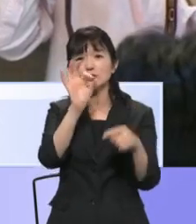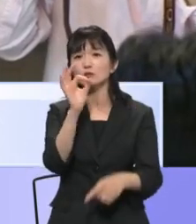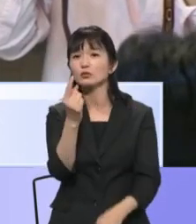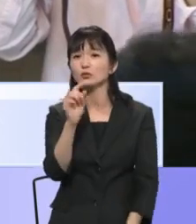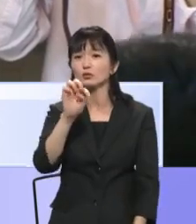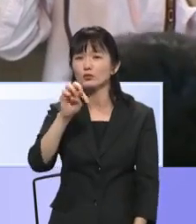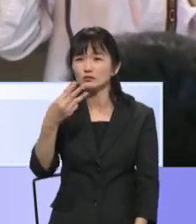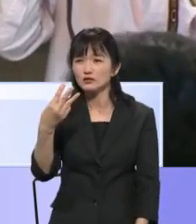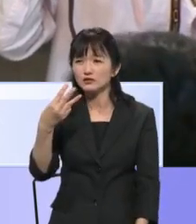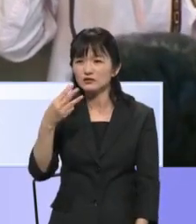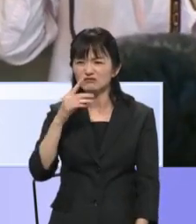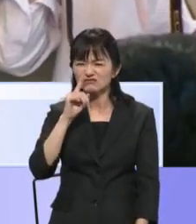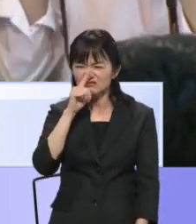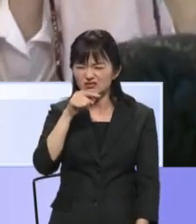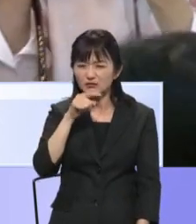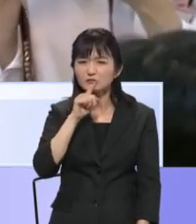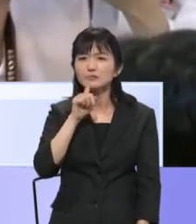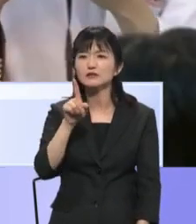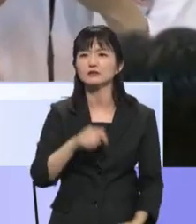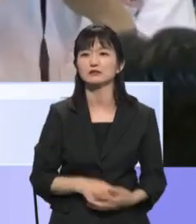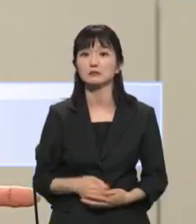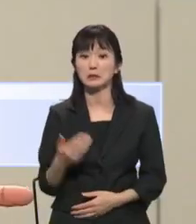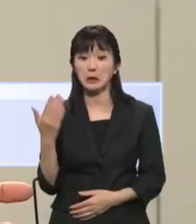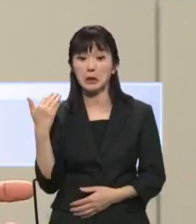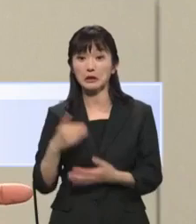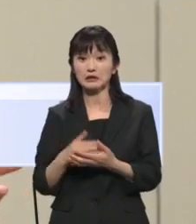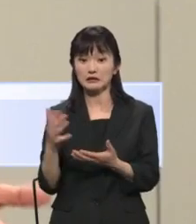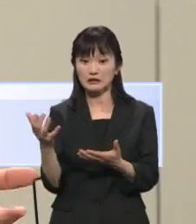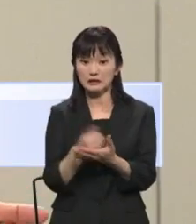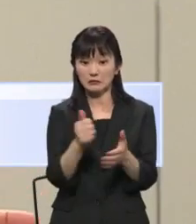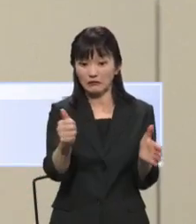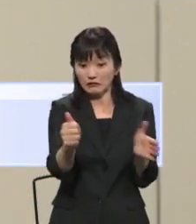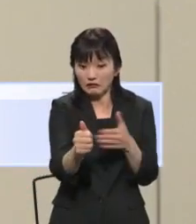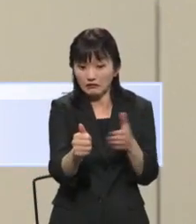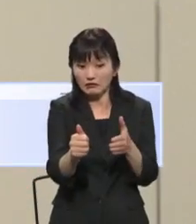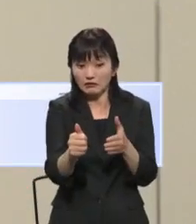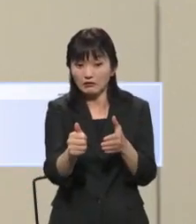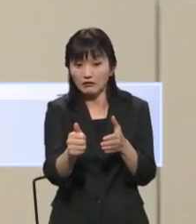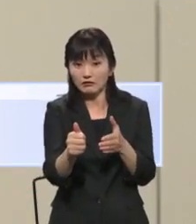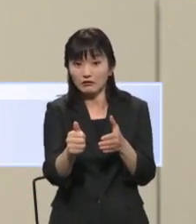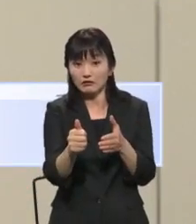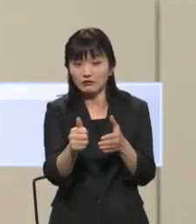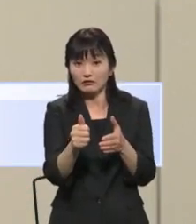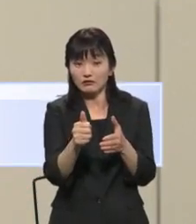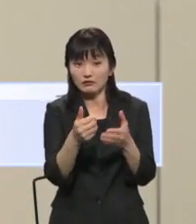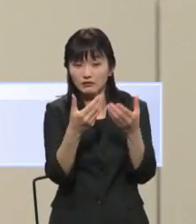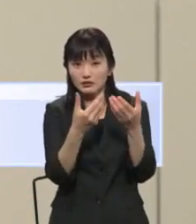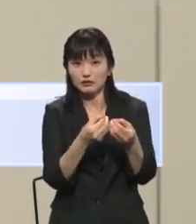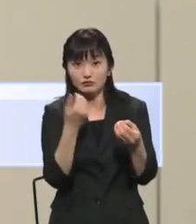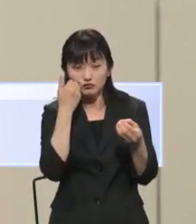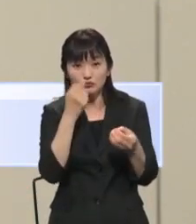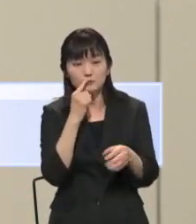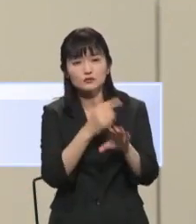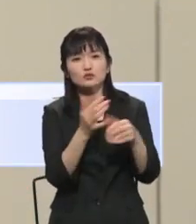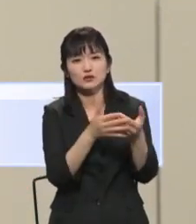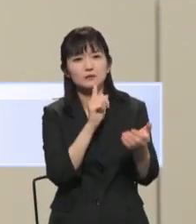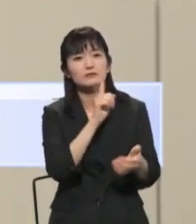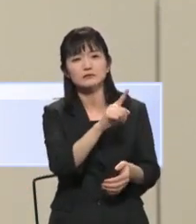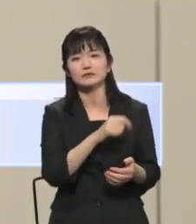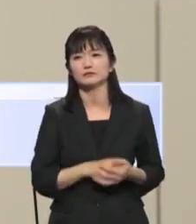거 같아서 또 직전에는 뭐 날파리 선동이다 이런 얘기도 했어요 민주당보고 이게 맞는 얘기입니까 그리고